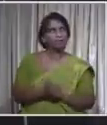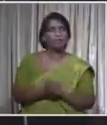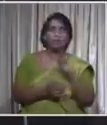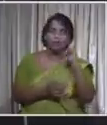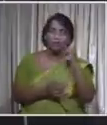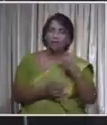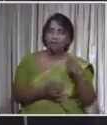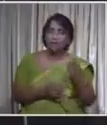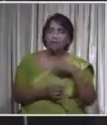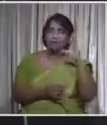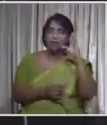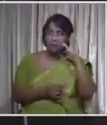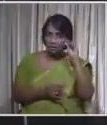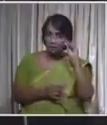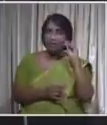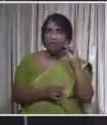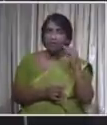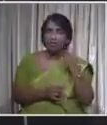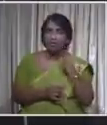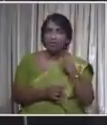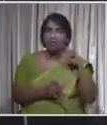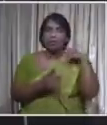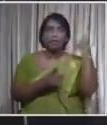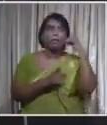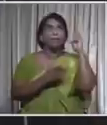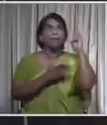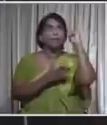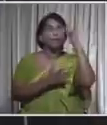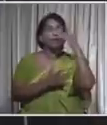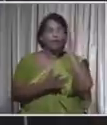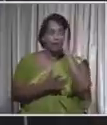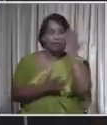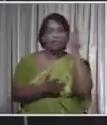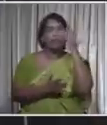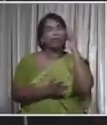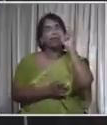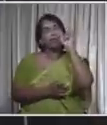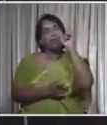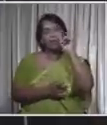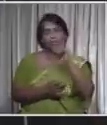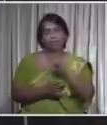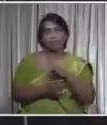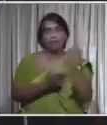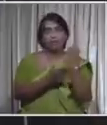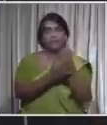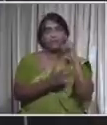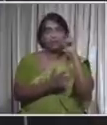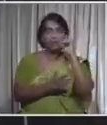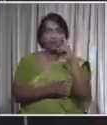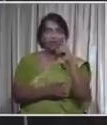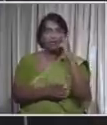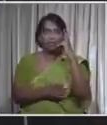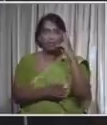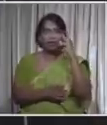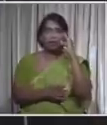දවස් වලට රැට මම උඩ යන ප්ලේන් ගණන් කරනවා මට නිින්ද යන්නේ උඩ යනවා ප්ලේන් එකක් දෙකට එකක් යනවා තුනට එකක් යනවා